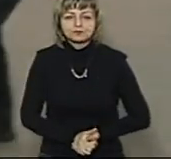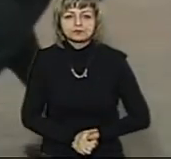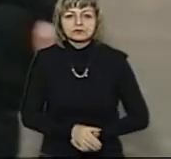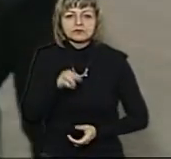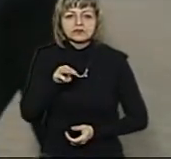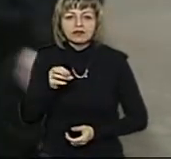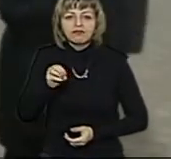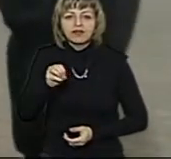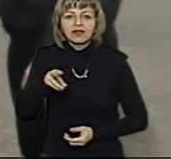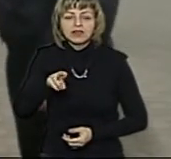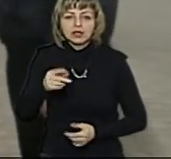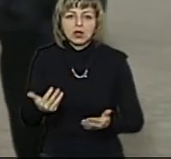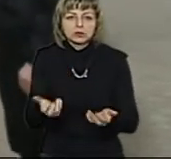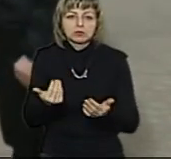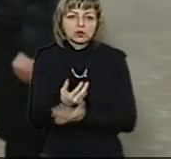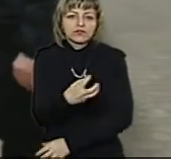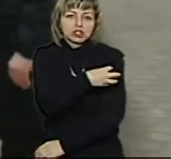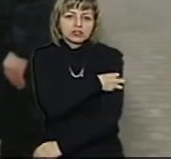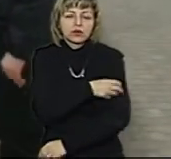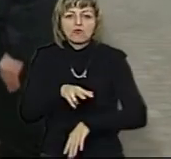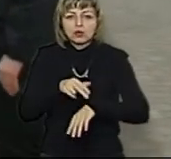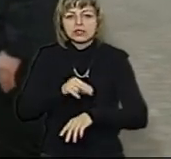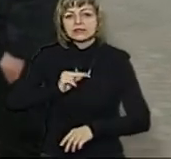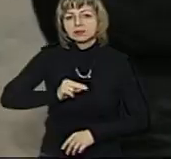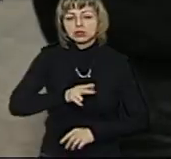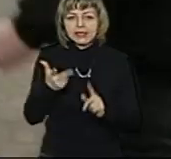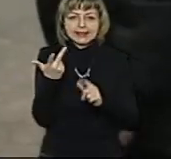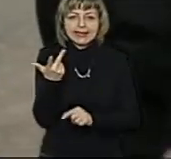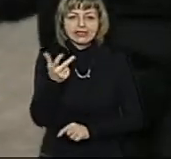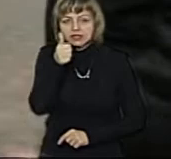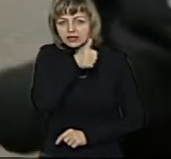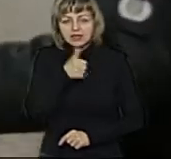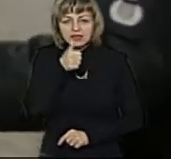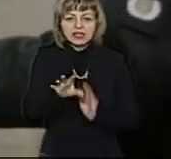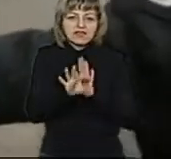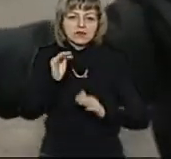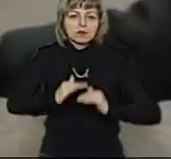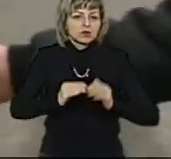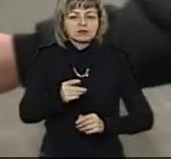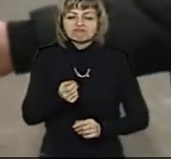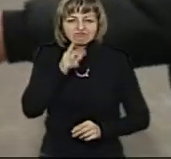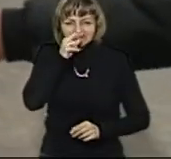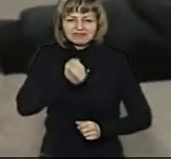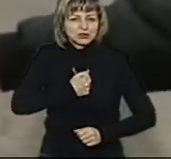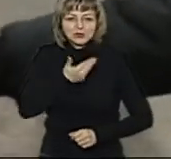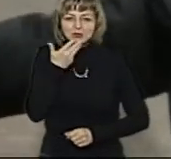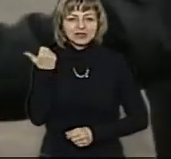Тетяна Домашук отримала нові шеврони. Жінка каже, у поліції працює вже третій рік, за вибір професії не шкодує. Стати до шоя.